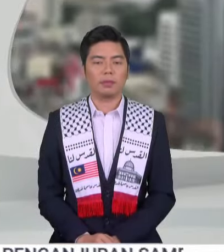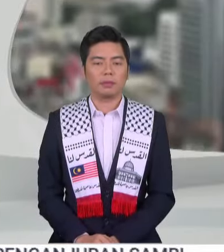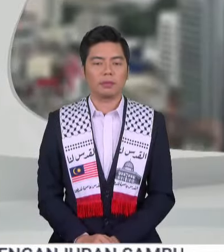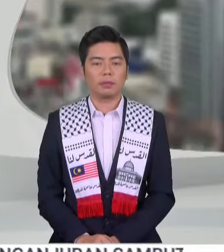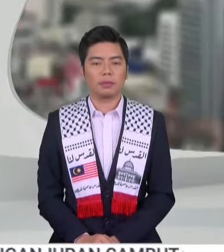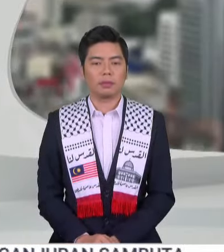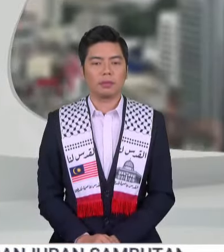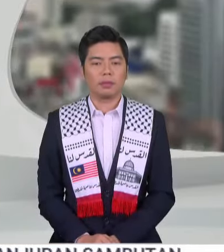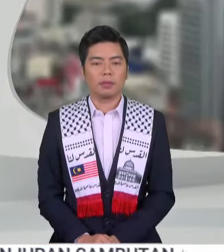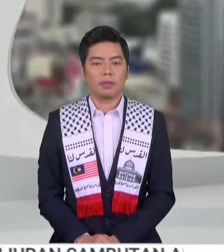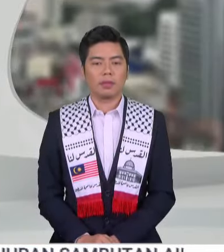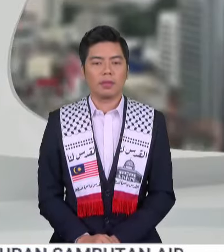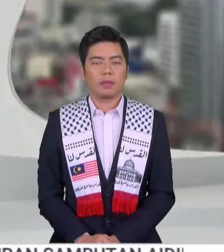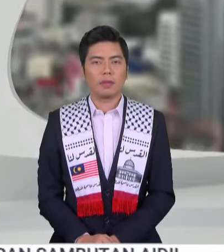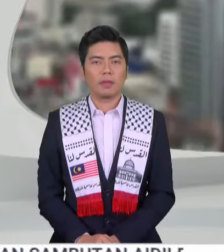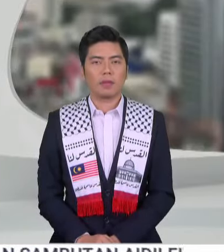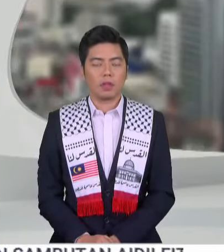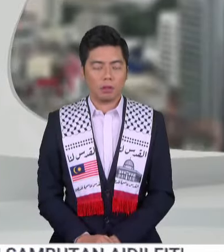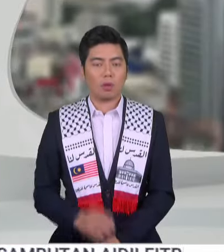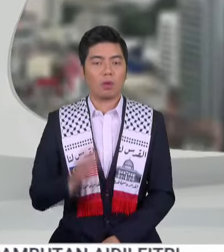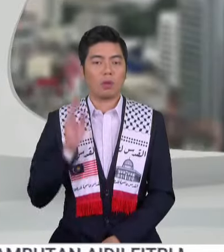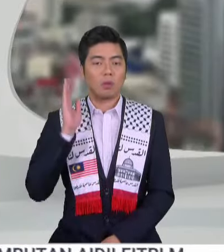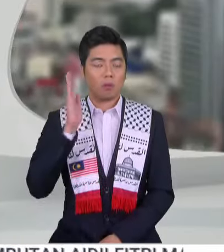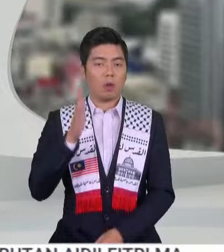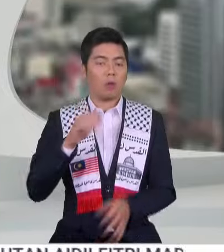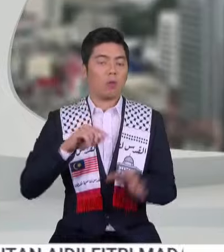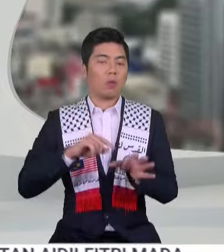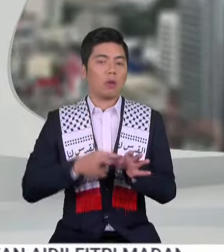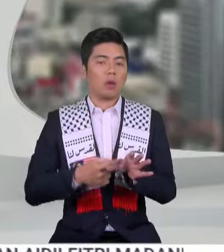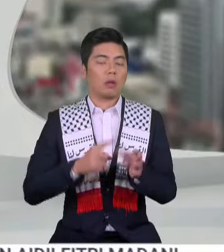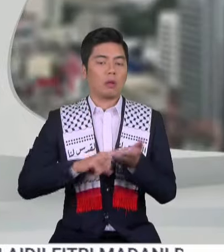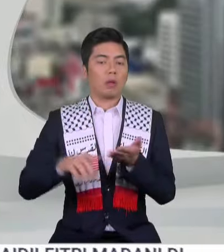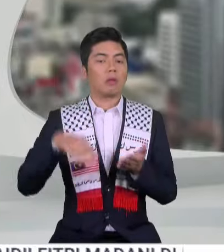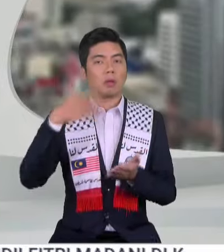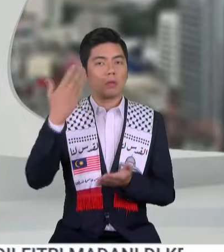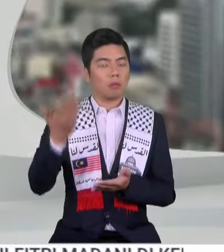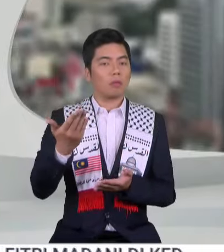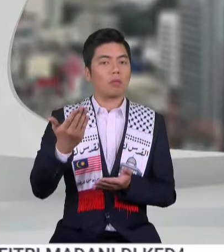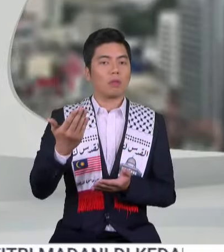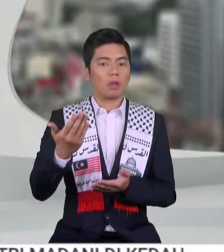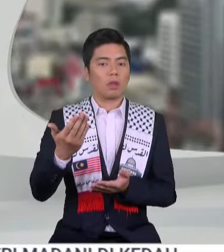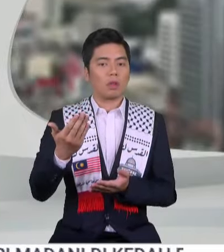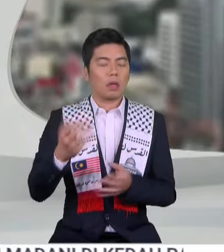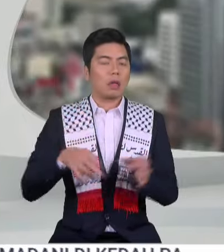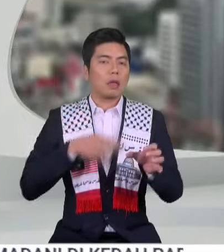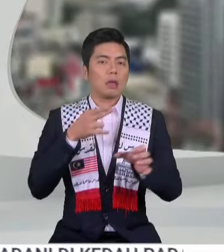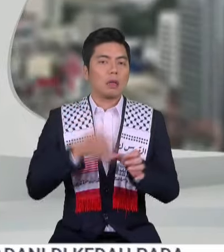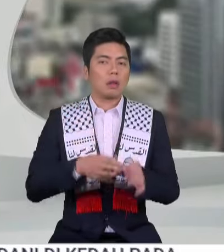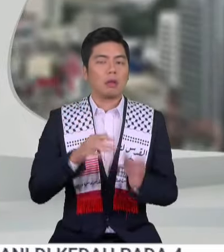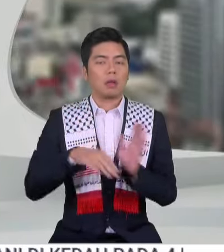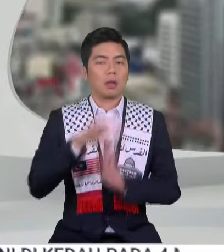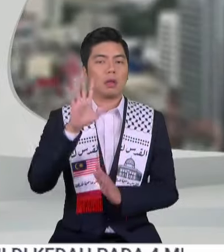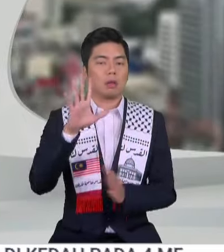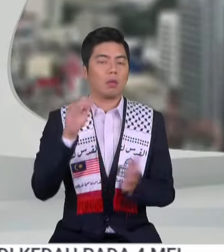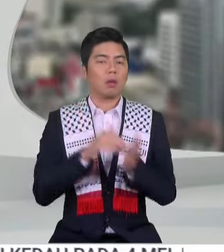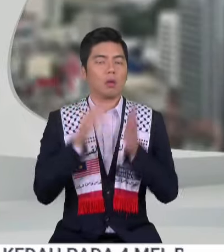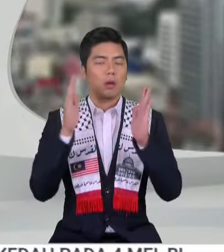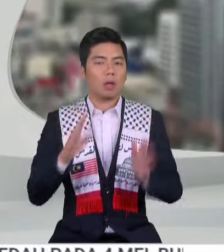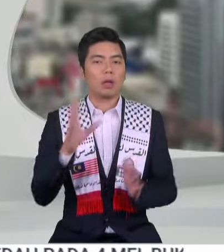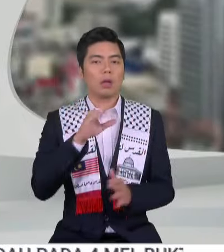Spartan Trifecta Race yang bakal berlangsung hujung minggu depan dijangka menarik penyertaan 5,000 orang